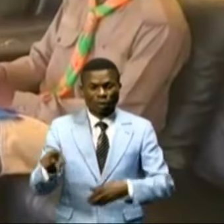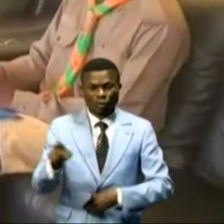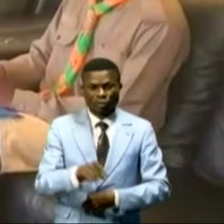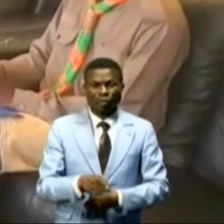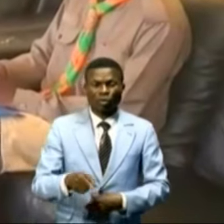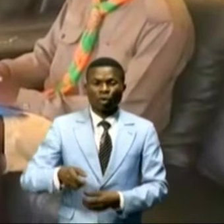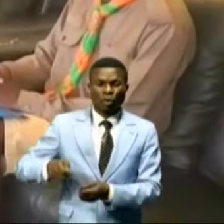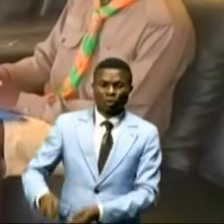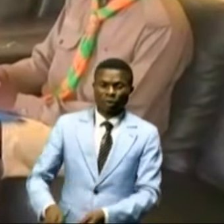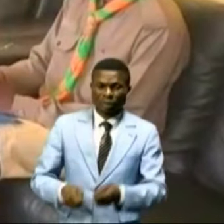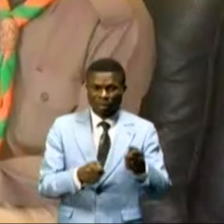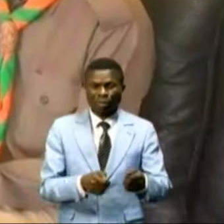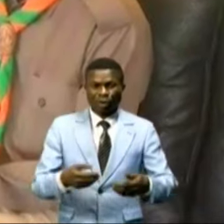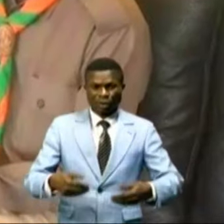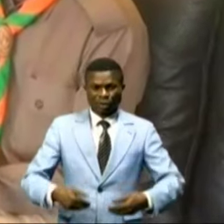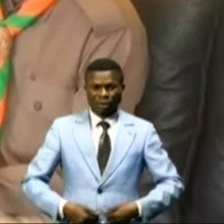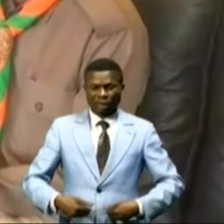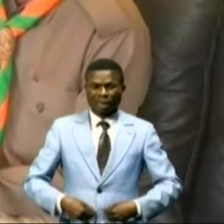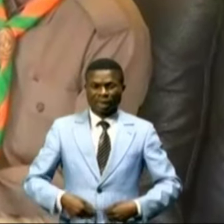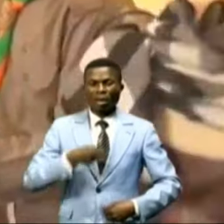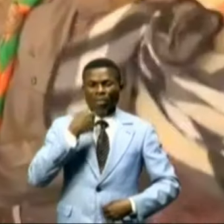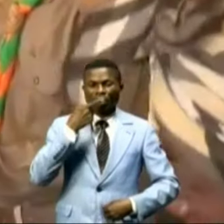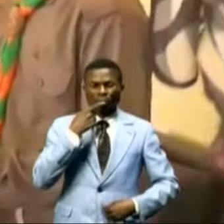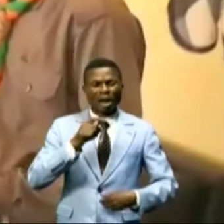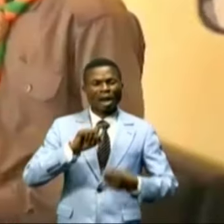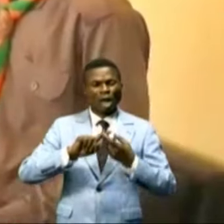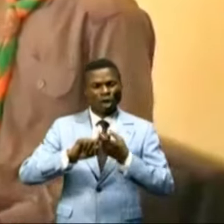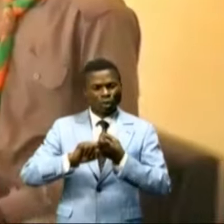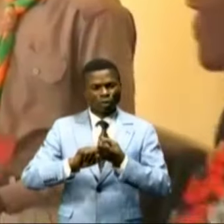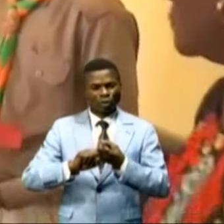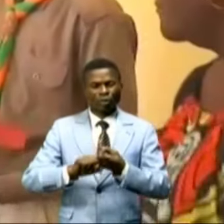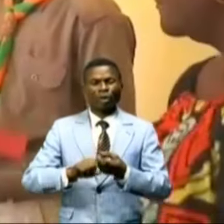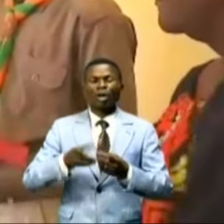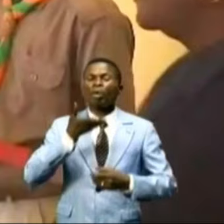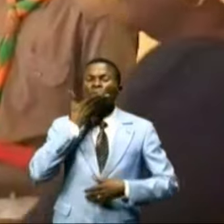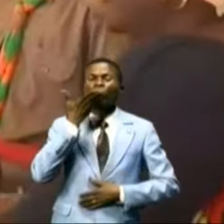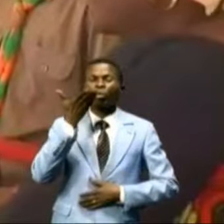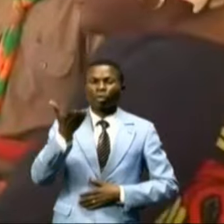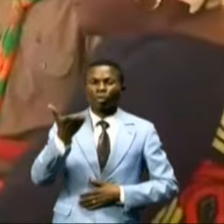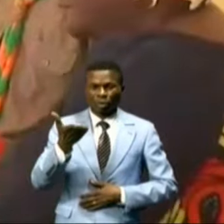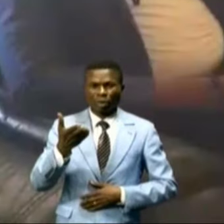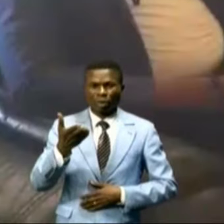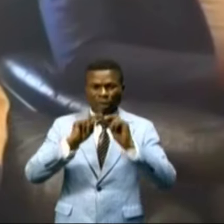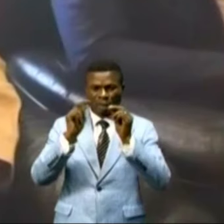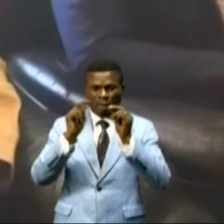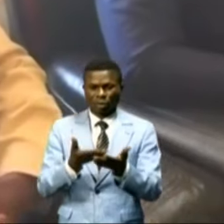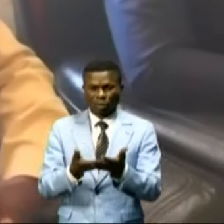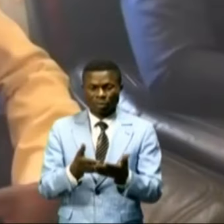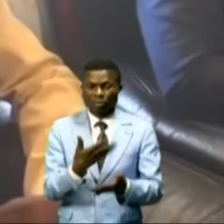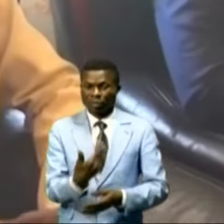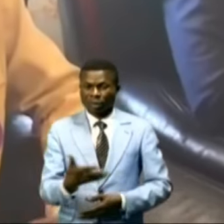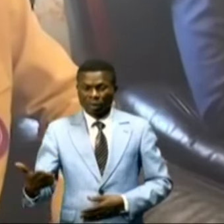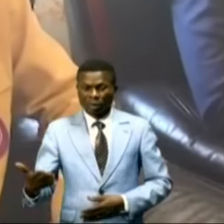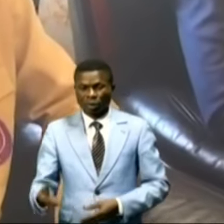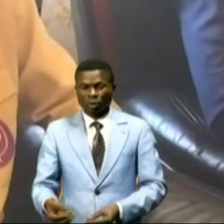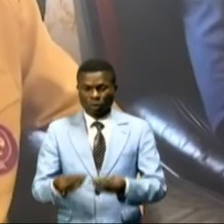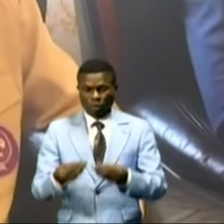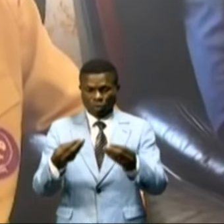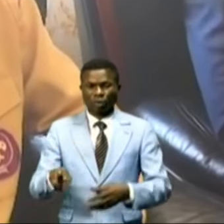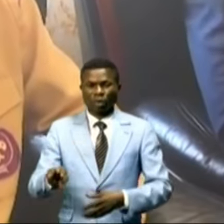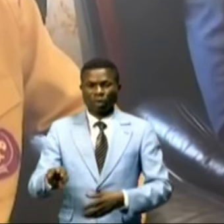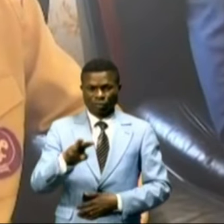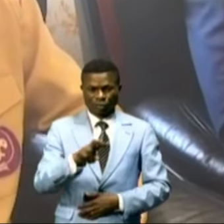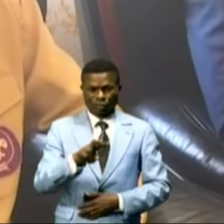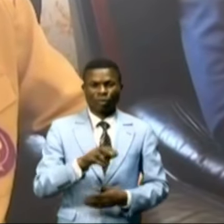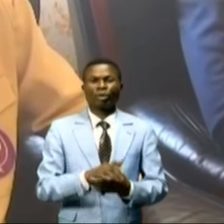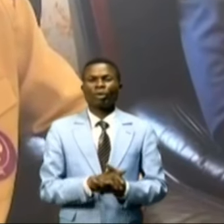Ces jeunes scouts ont exprimé leur gratitude à l'égard de leur aîné dans le scoutisme. Les matériels que nous voyons